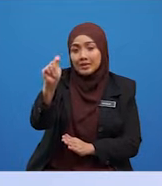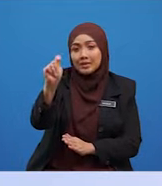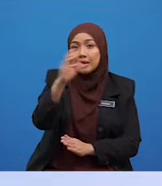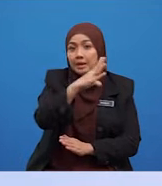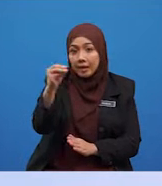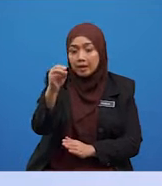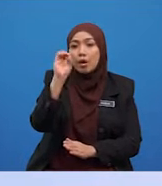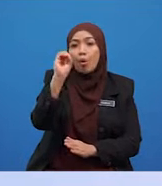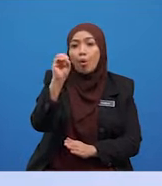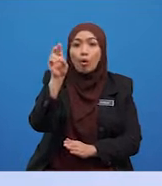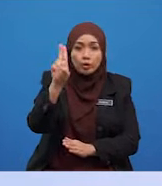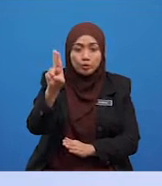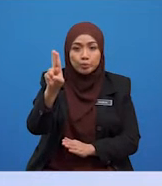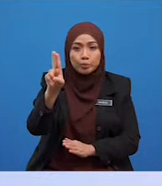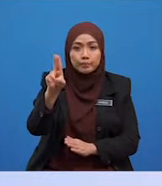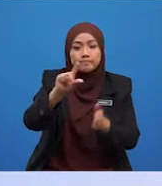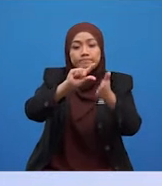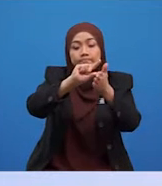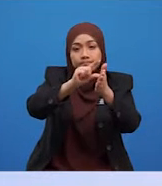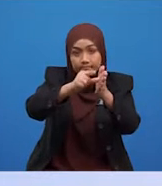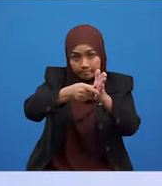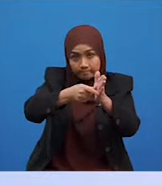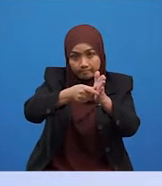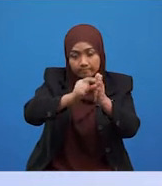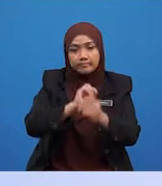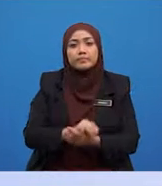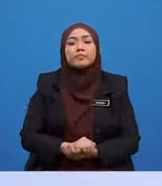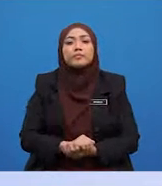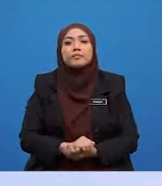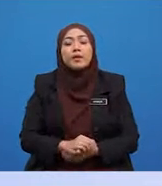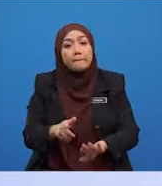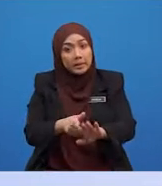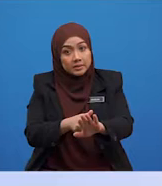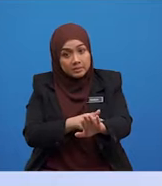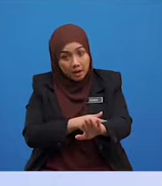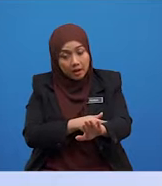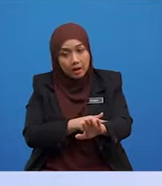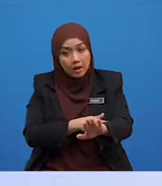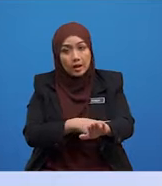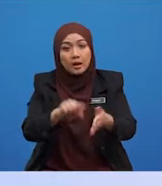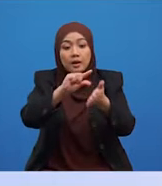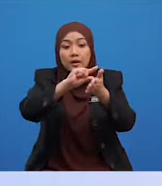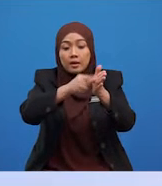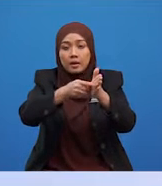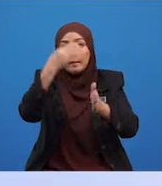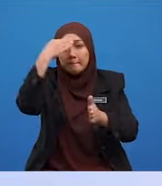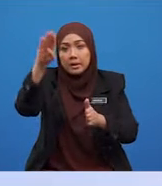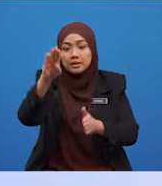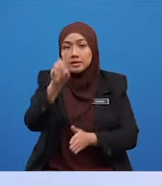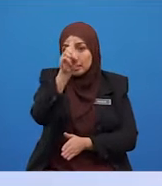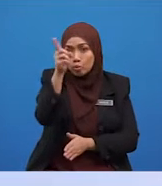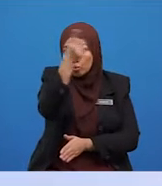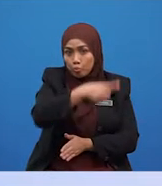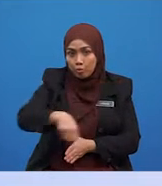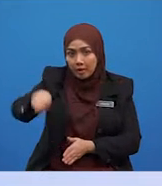OU ialah jejari bulatan. Diketahui panjang jejari bagi satu bulatan